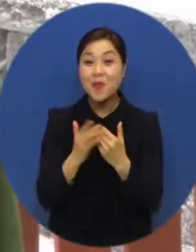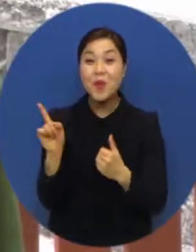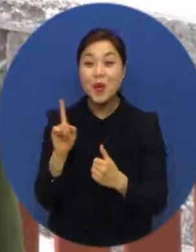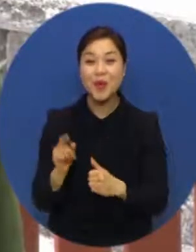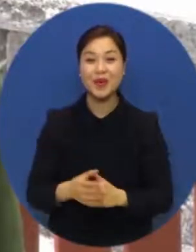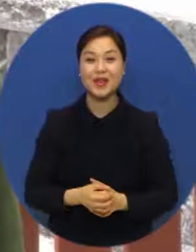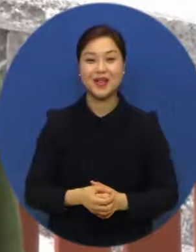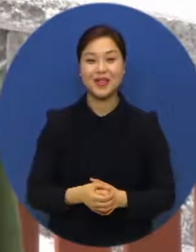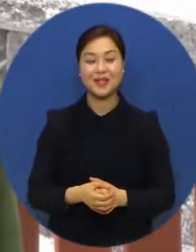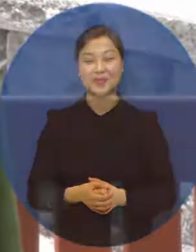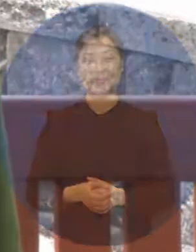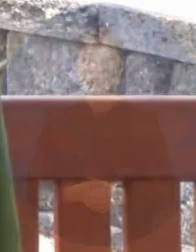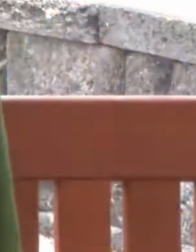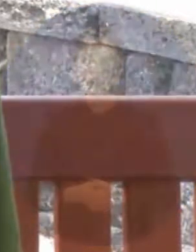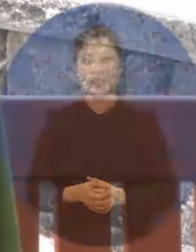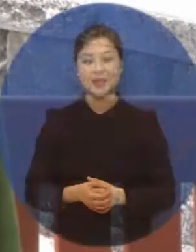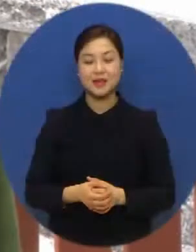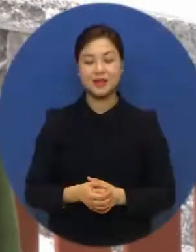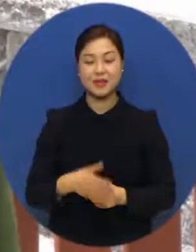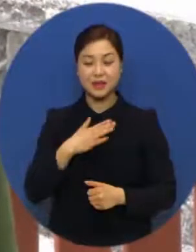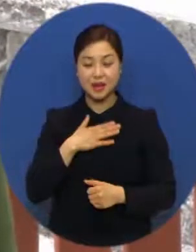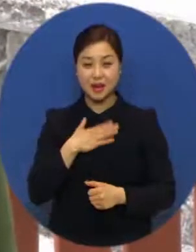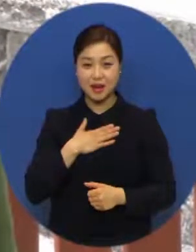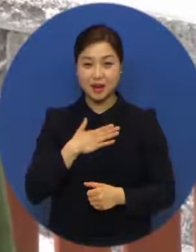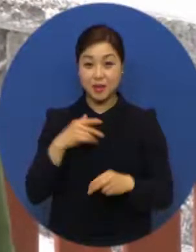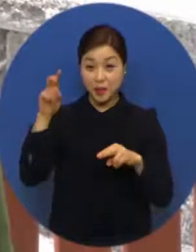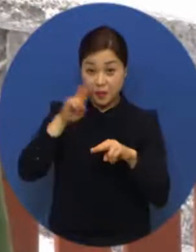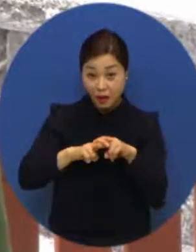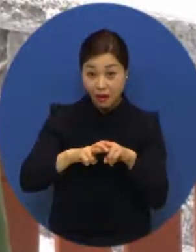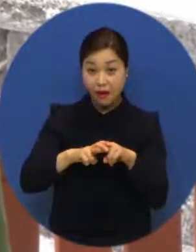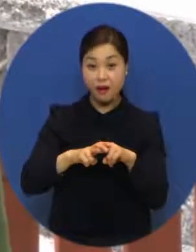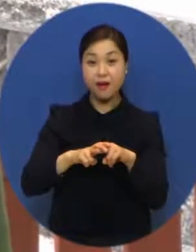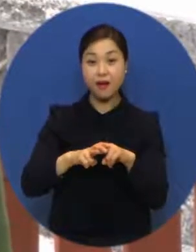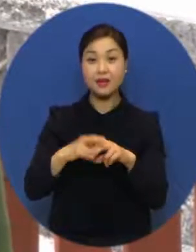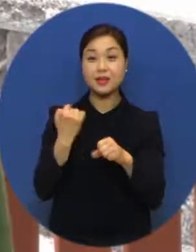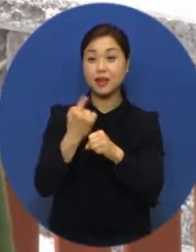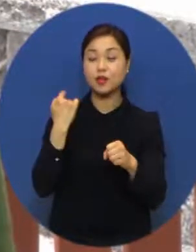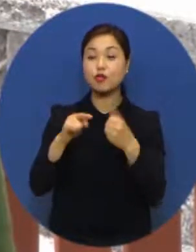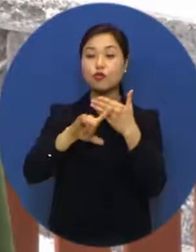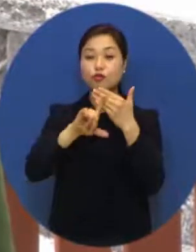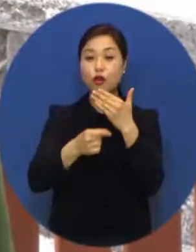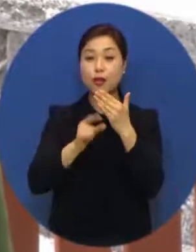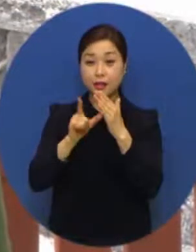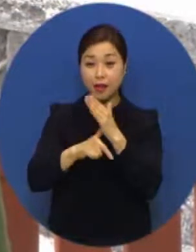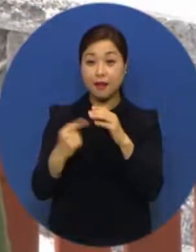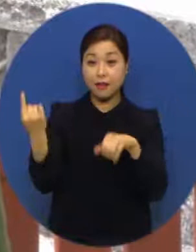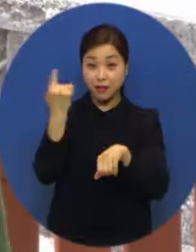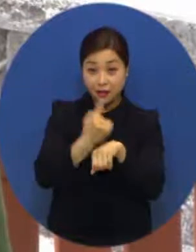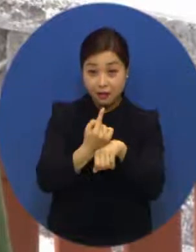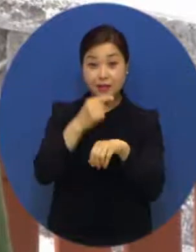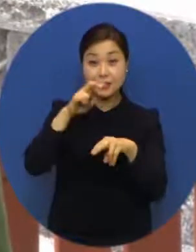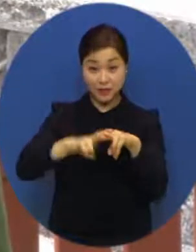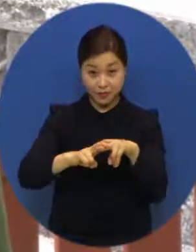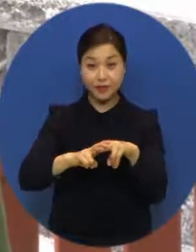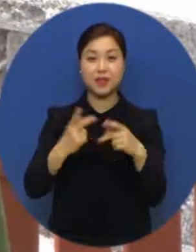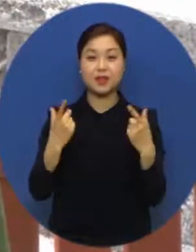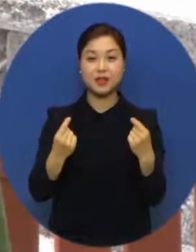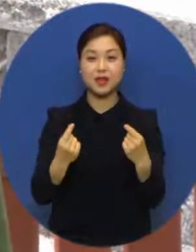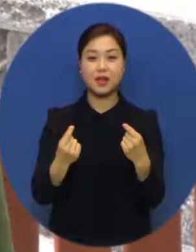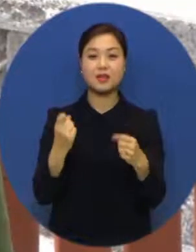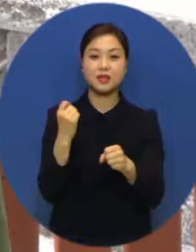제가 그 오자마자 작년 9월에 취임을 했는데요. 오자마자